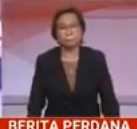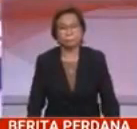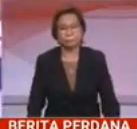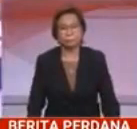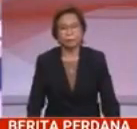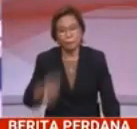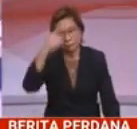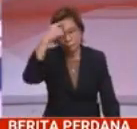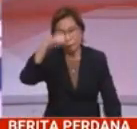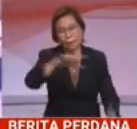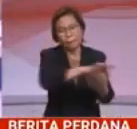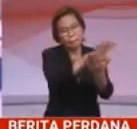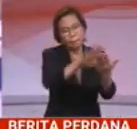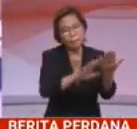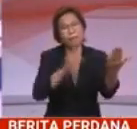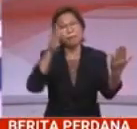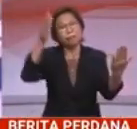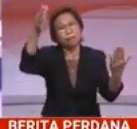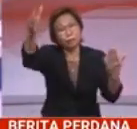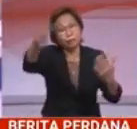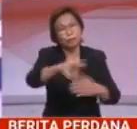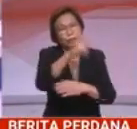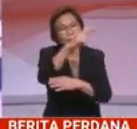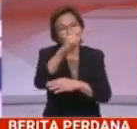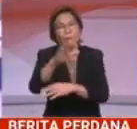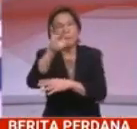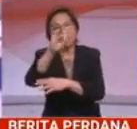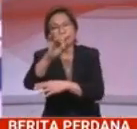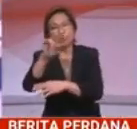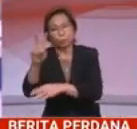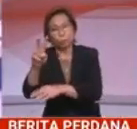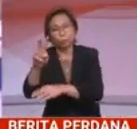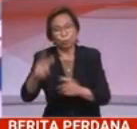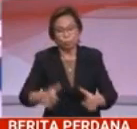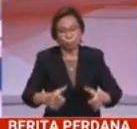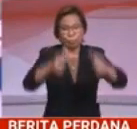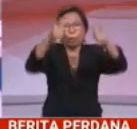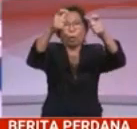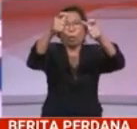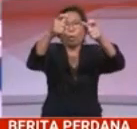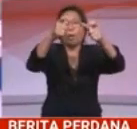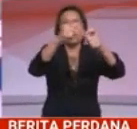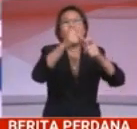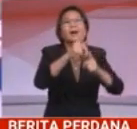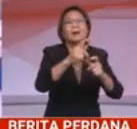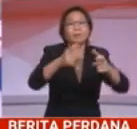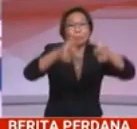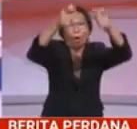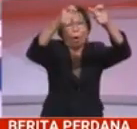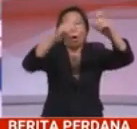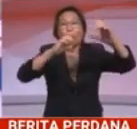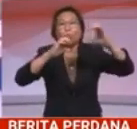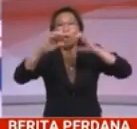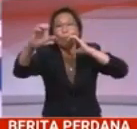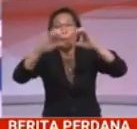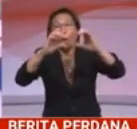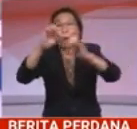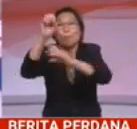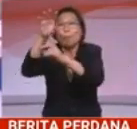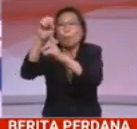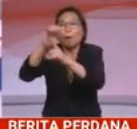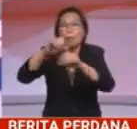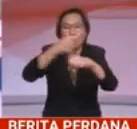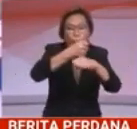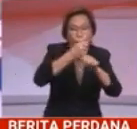hai bagi pelancong ke panjang sebanyak 382 menara telekomunikasi baru akan dibina di seluruh